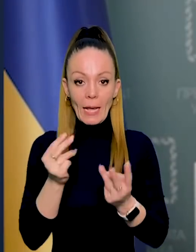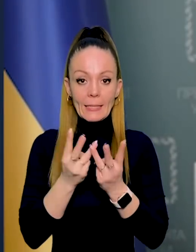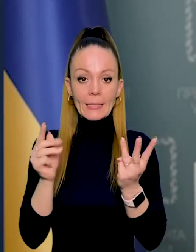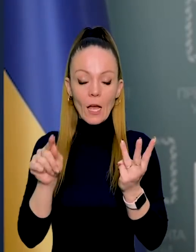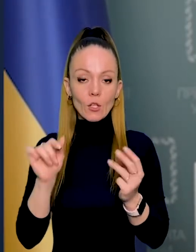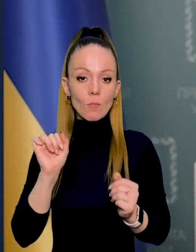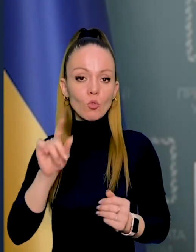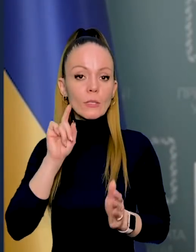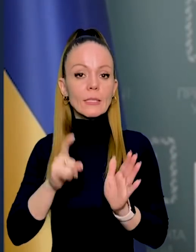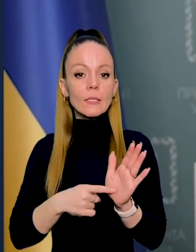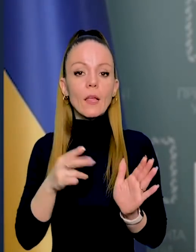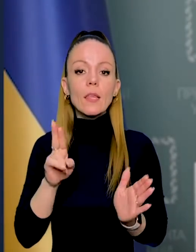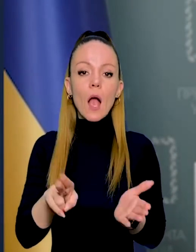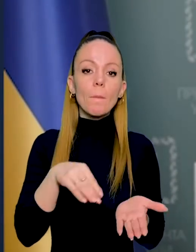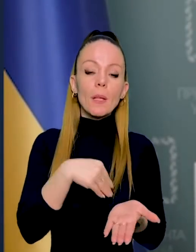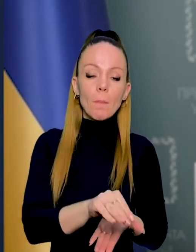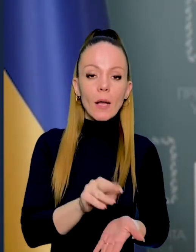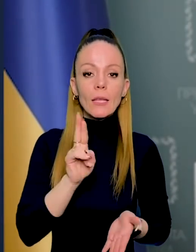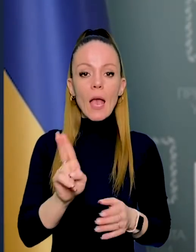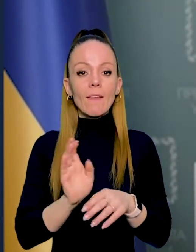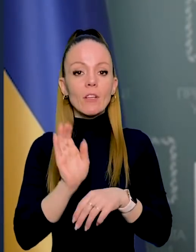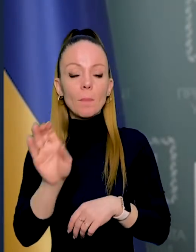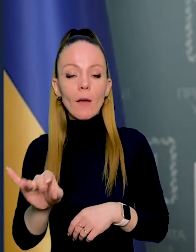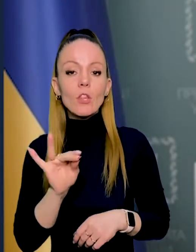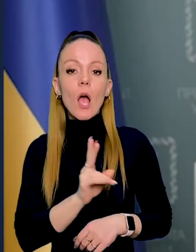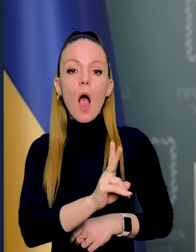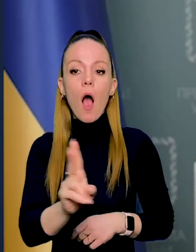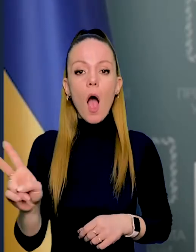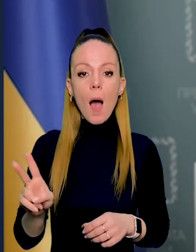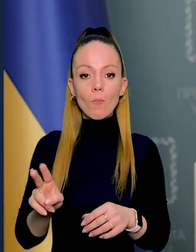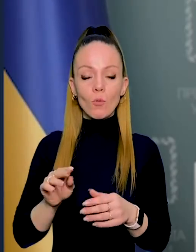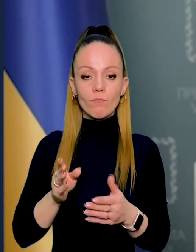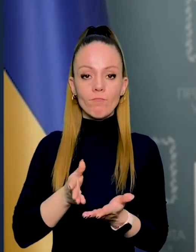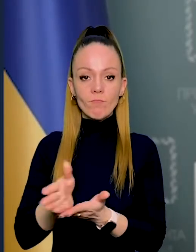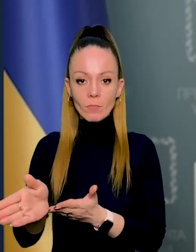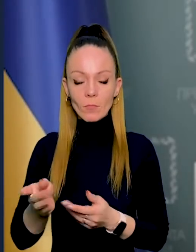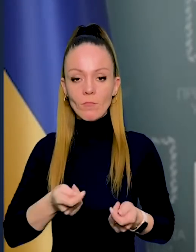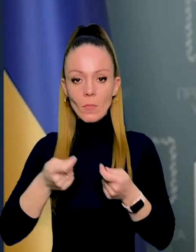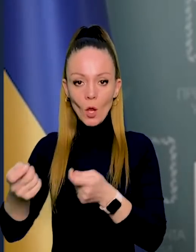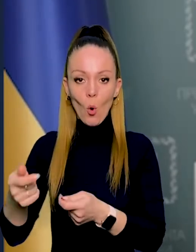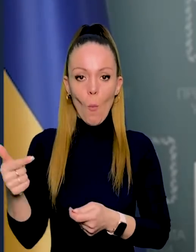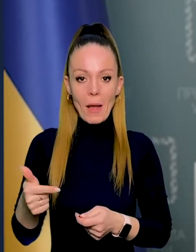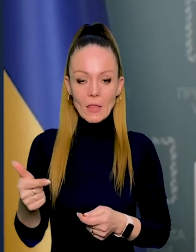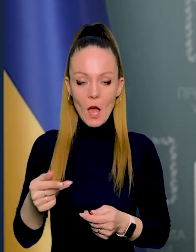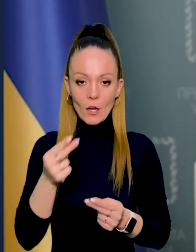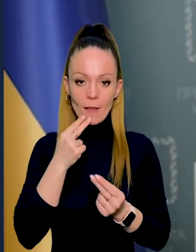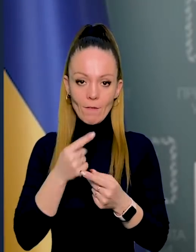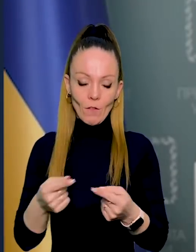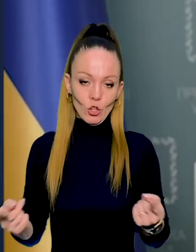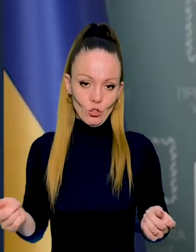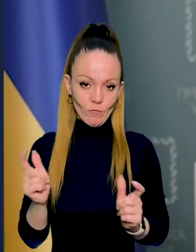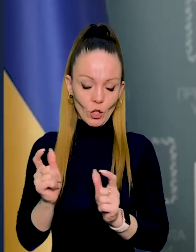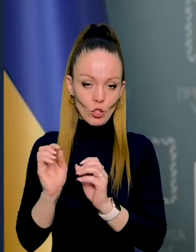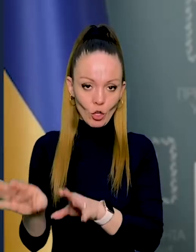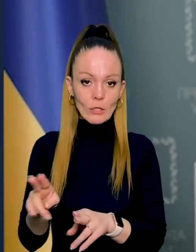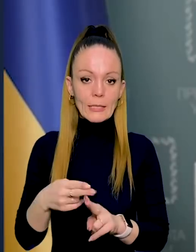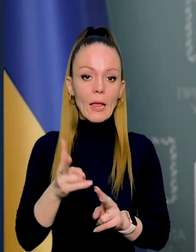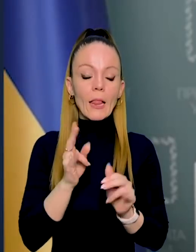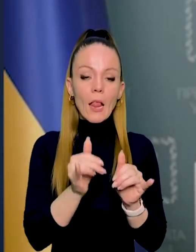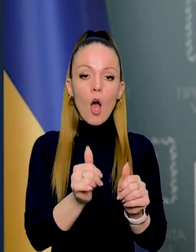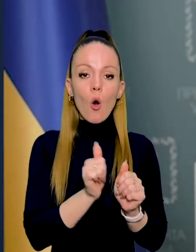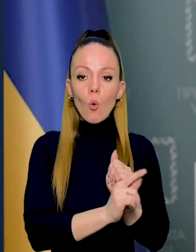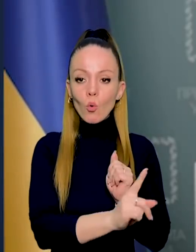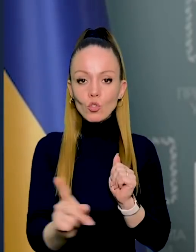help.gov.ua. На сайті можна дізнатись, як придбати, як відправити і кому адресувати гуманітарний вантаж. Це